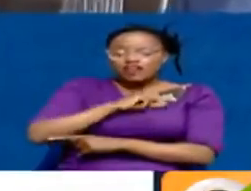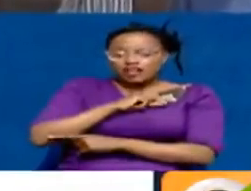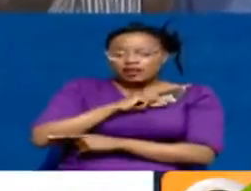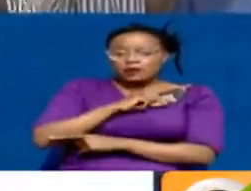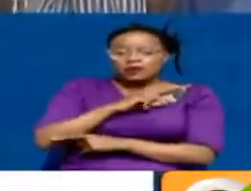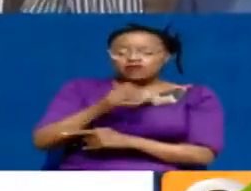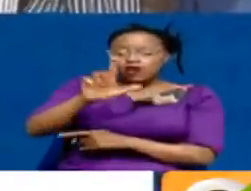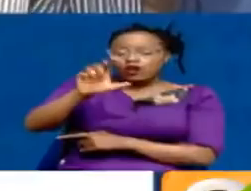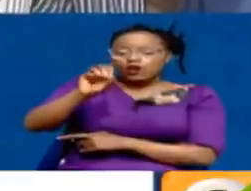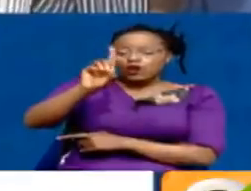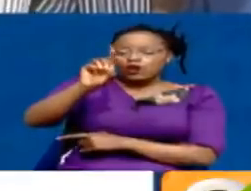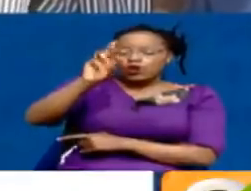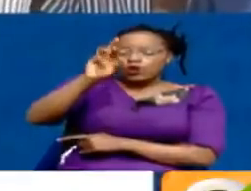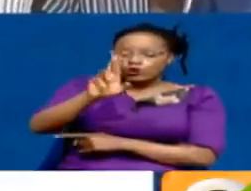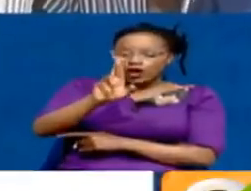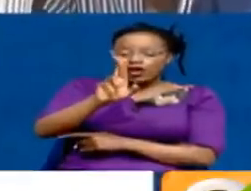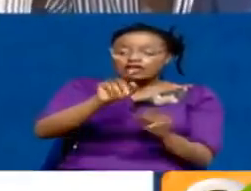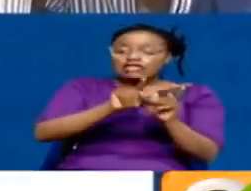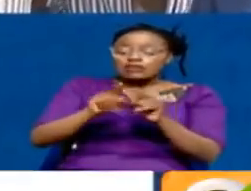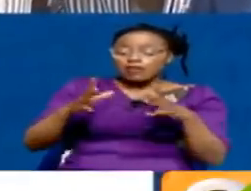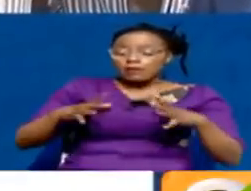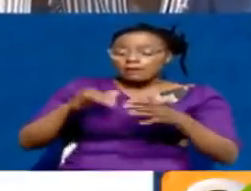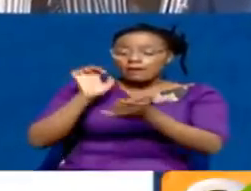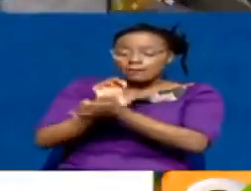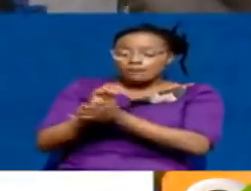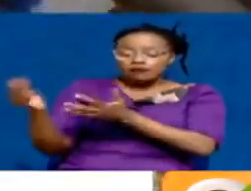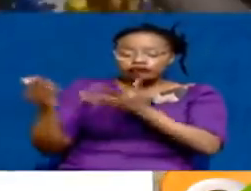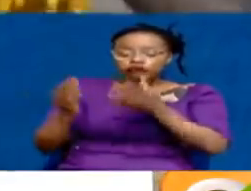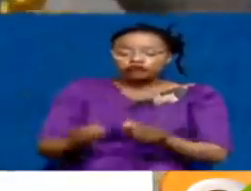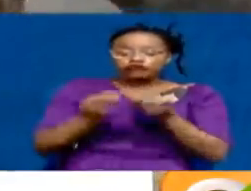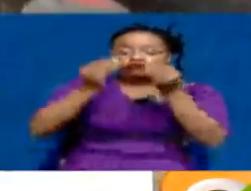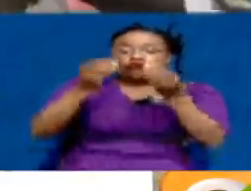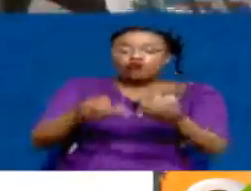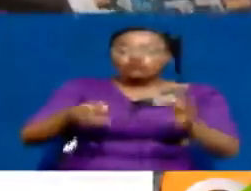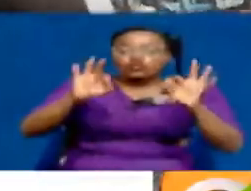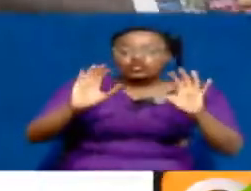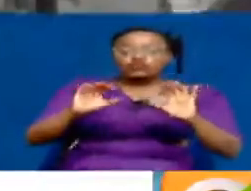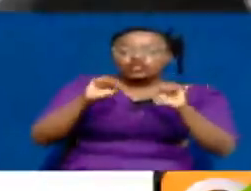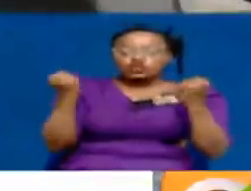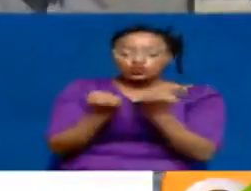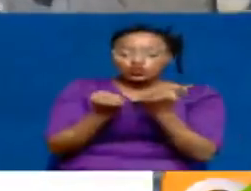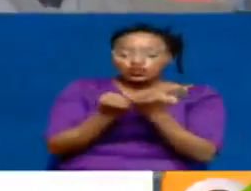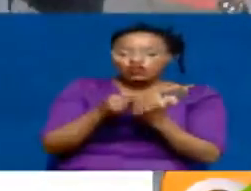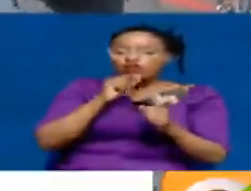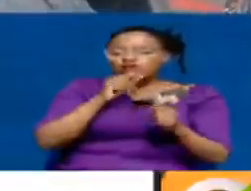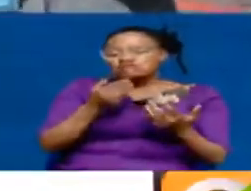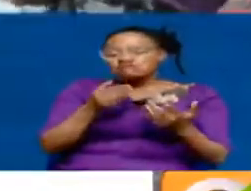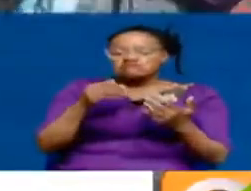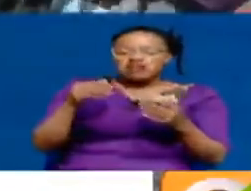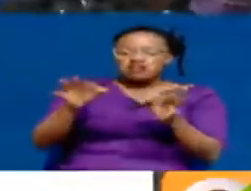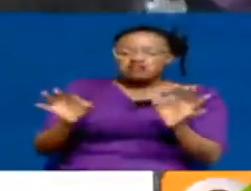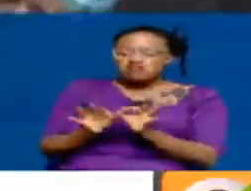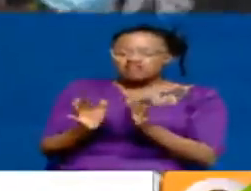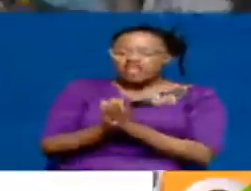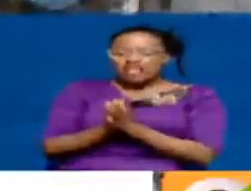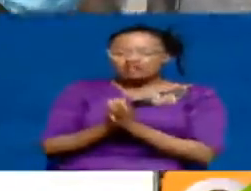kifungo gerezani Lodwar, wakuu wa idara ya magereza wamemleta na kumkabidhi rasmi kwa jamii, jamaa na marafiki